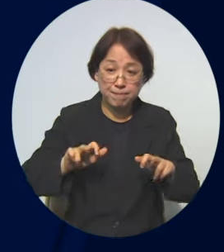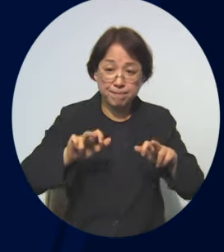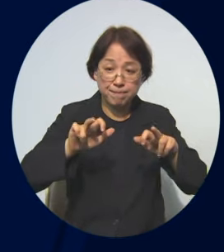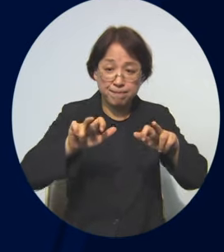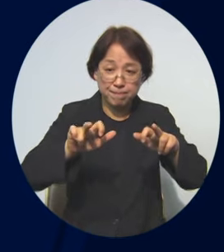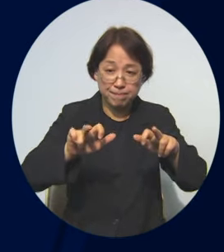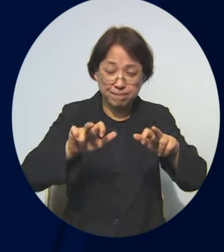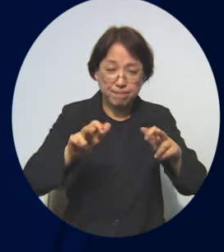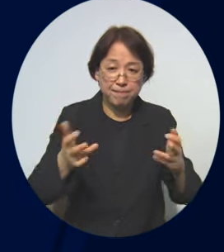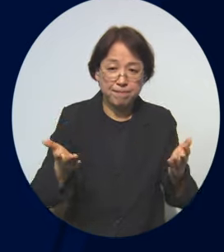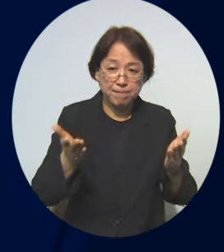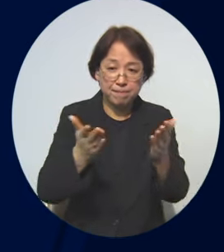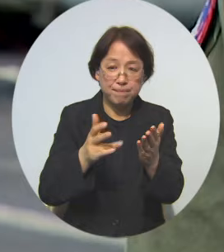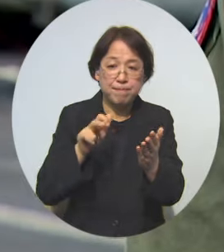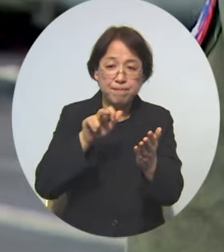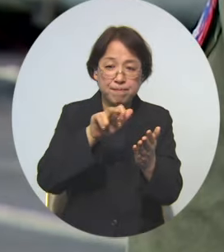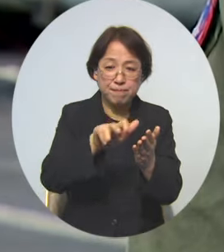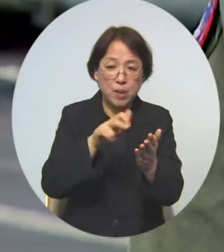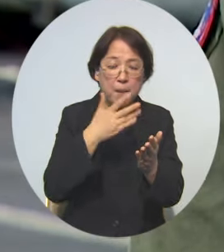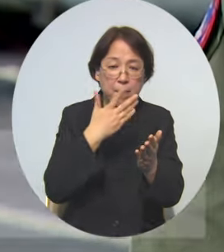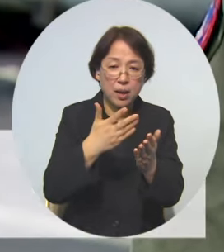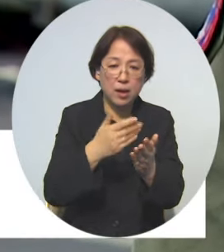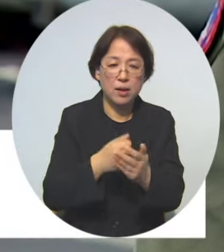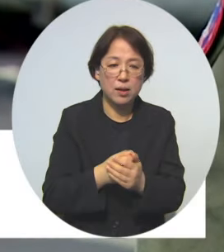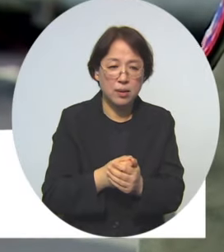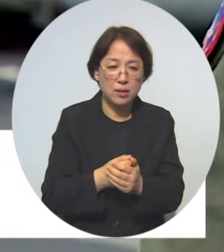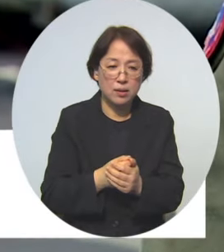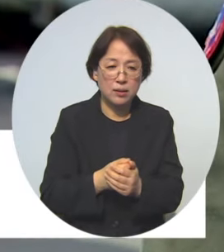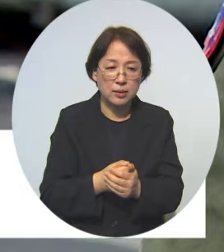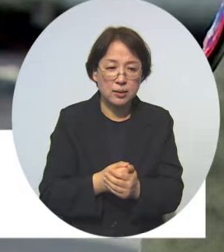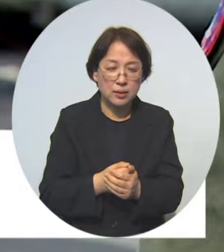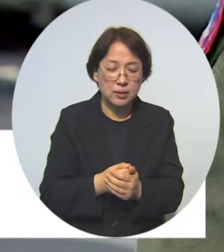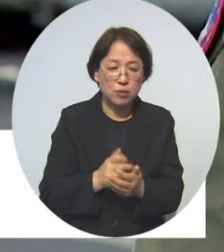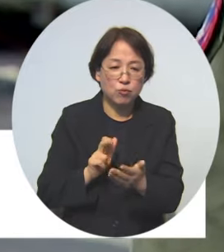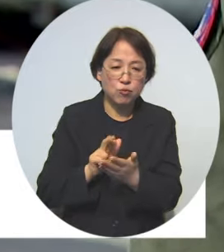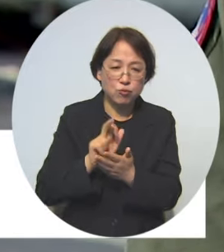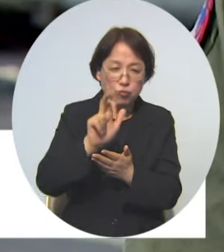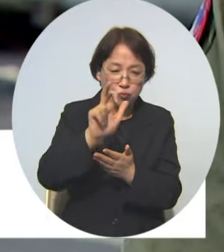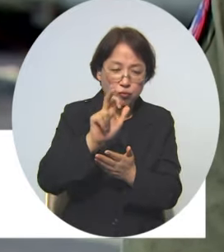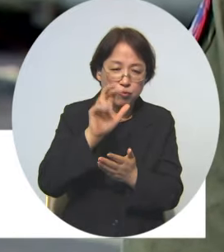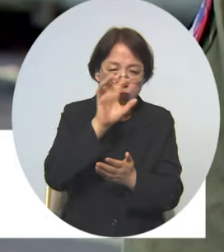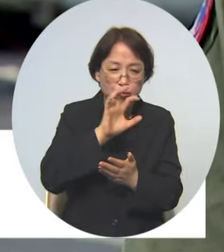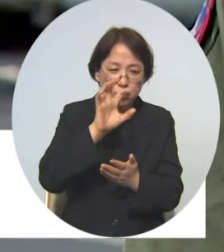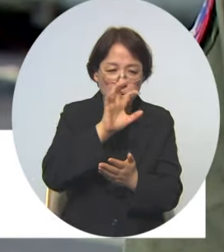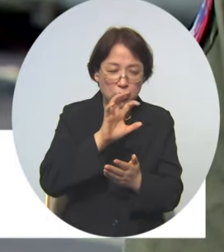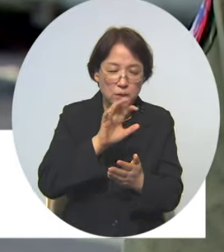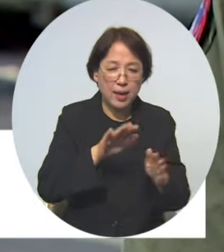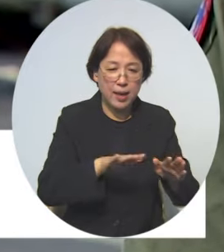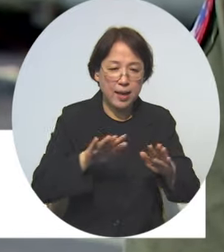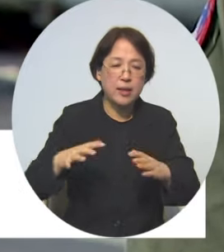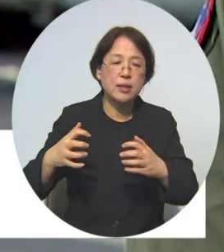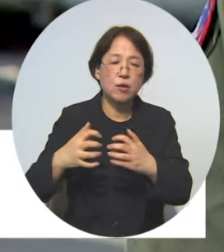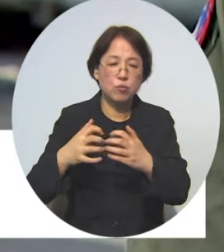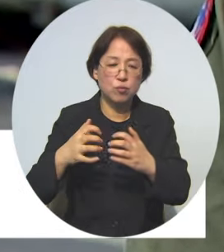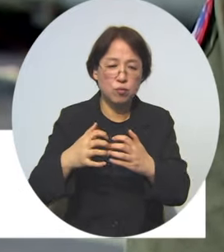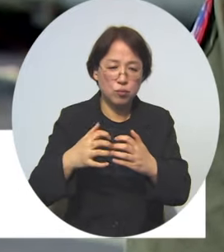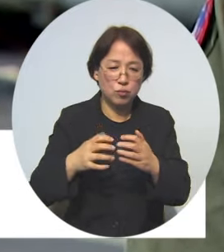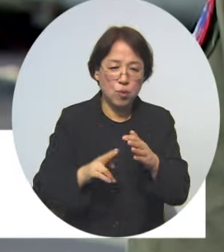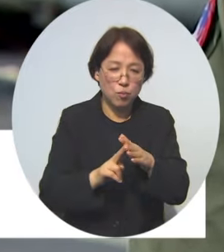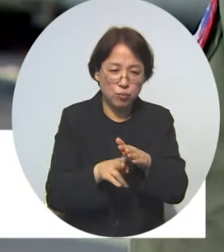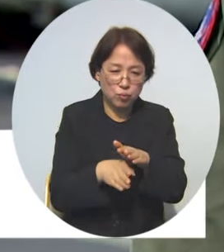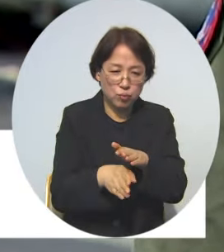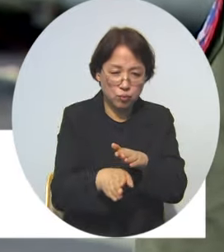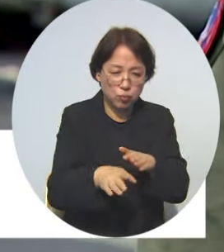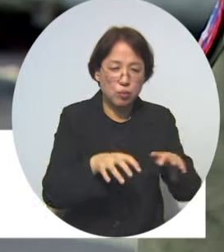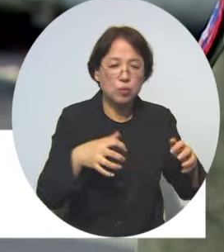80대의 항공기가 탑재됐습니다. There were doing missions in the air, on the surface, or those subsurface